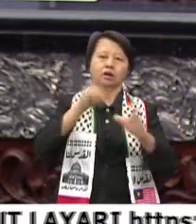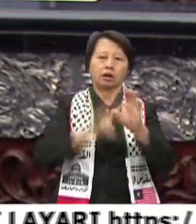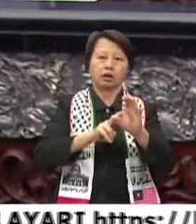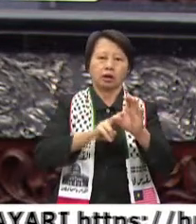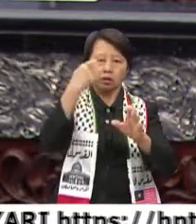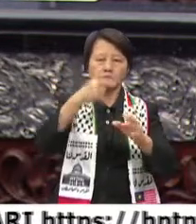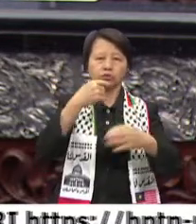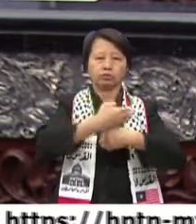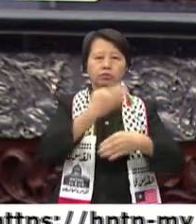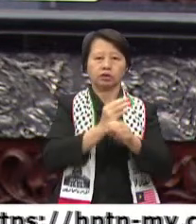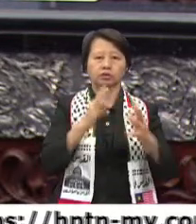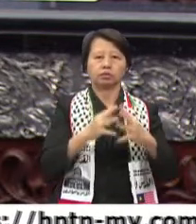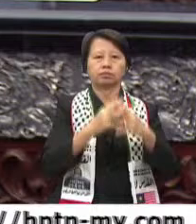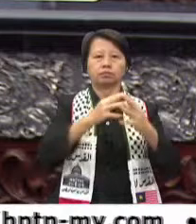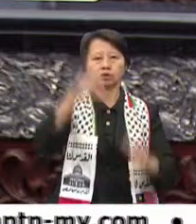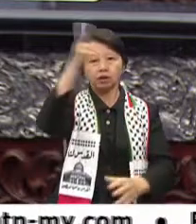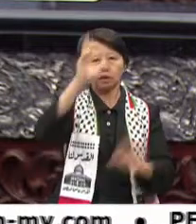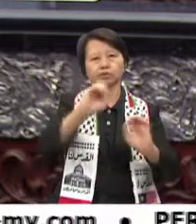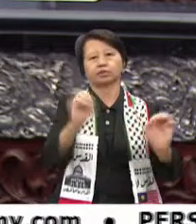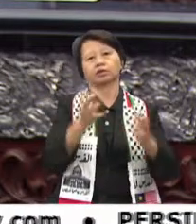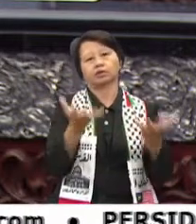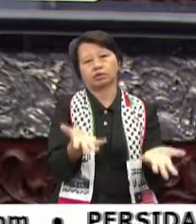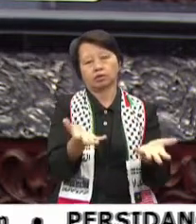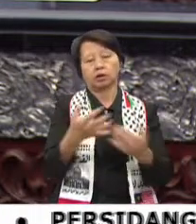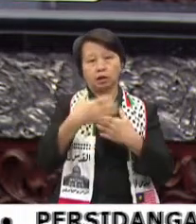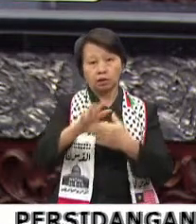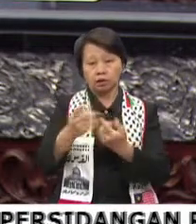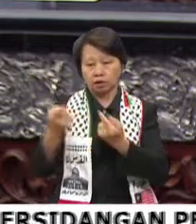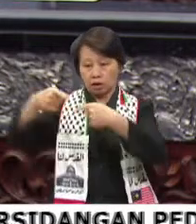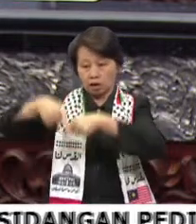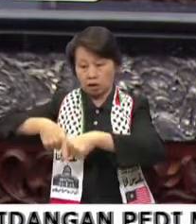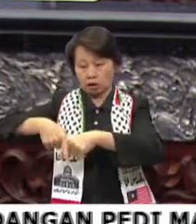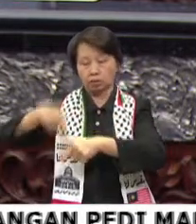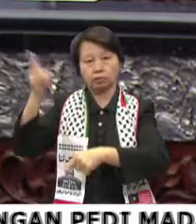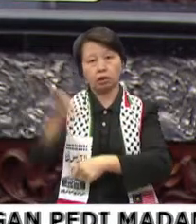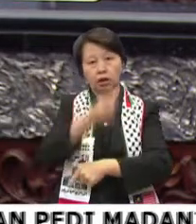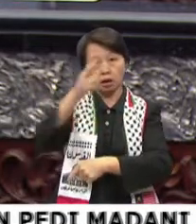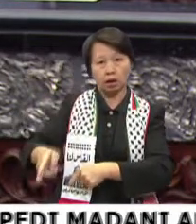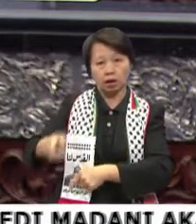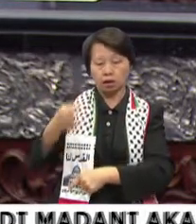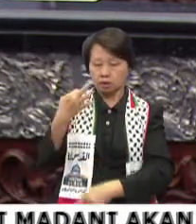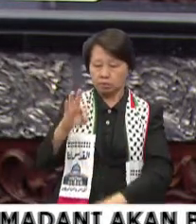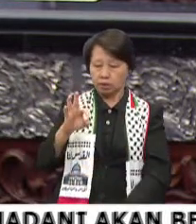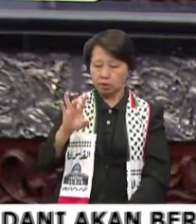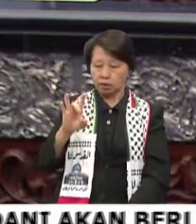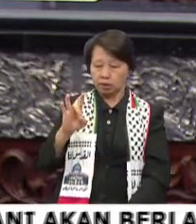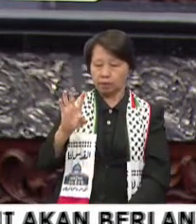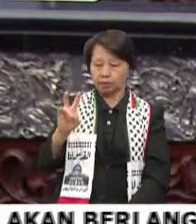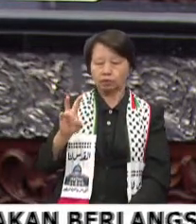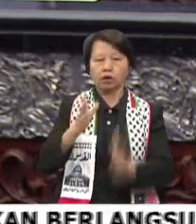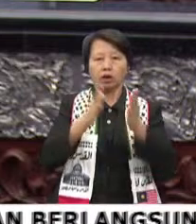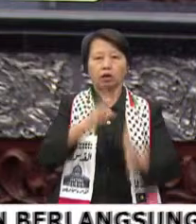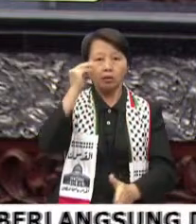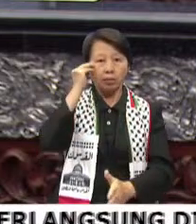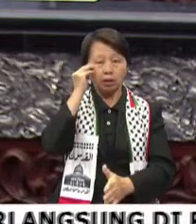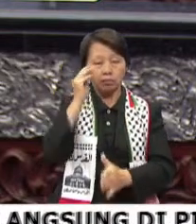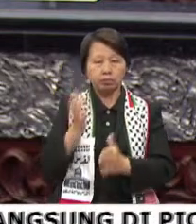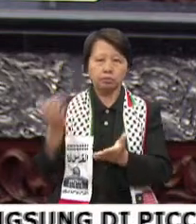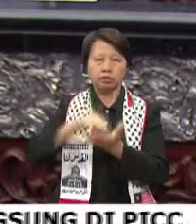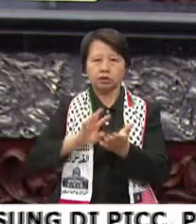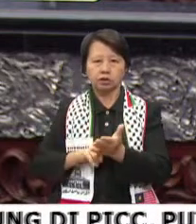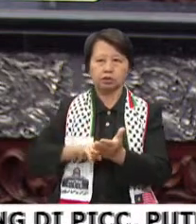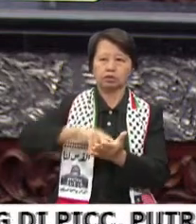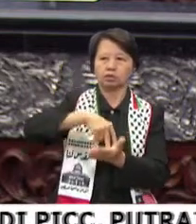untuk membentuk kerajaan setelah umno diharapkan tahun 1987 orang Melayu bangkit semula dengan